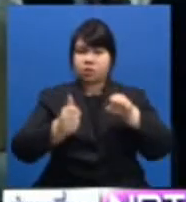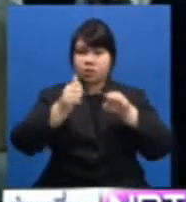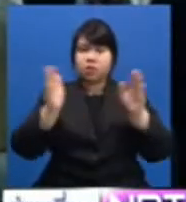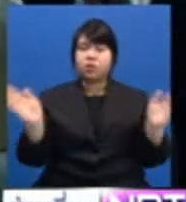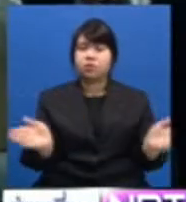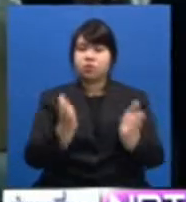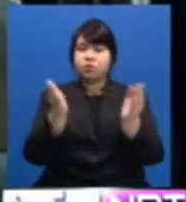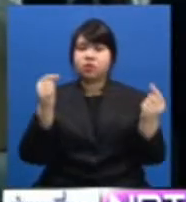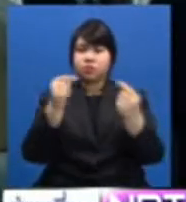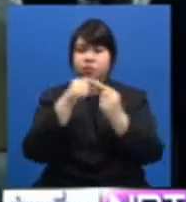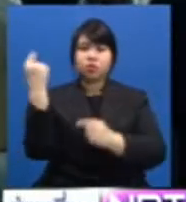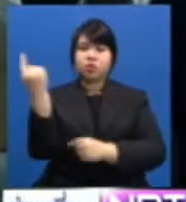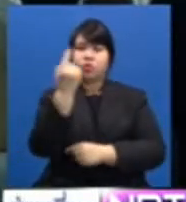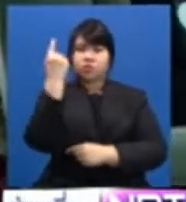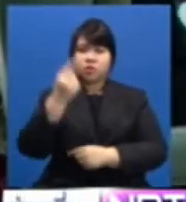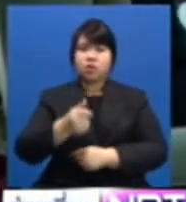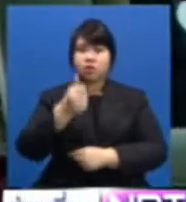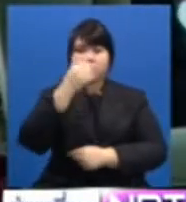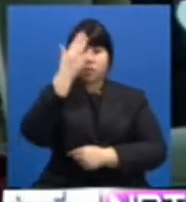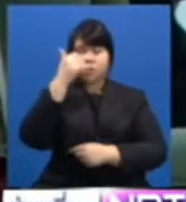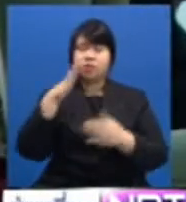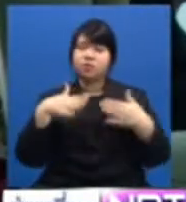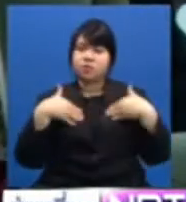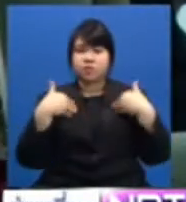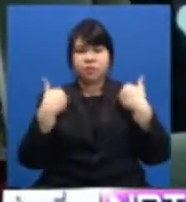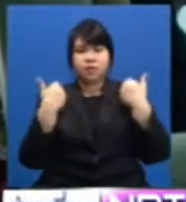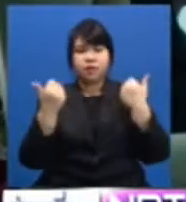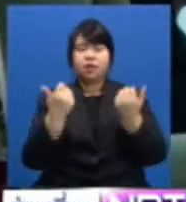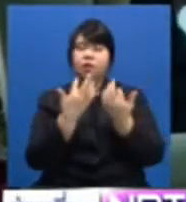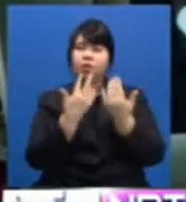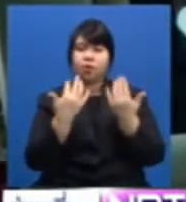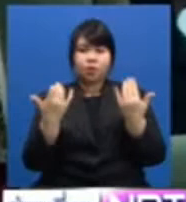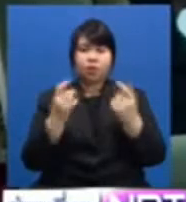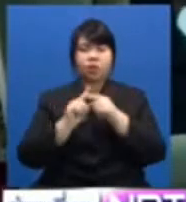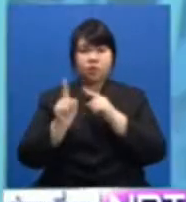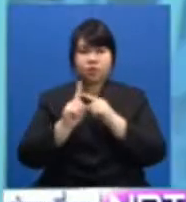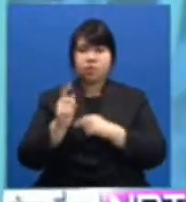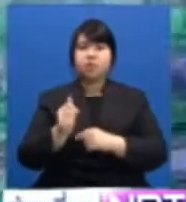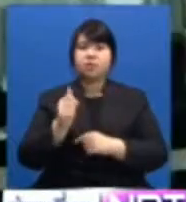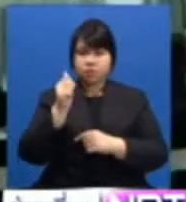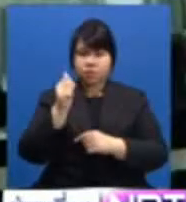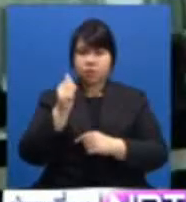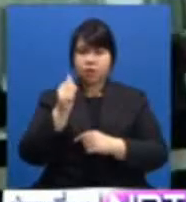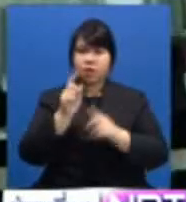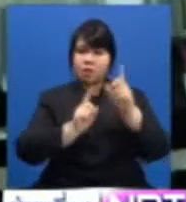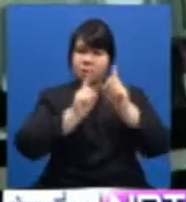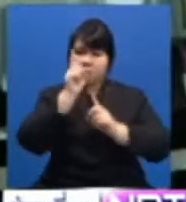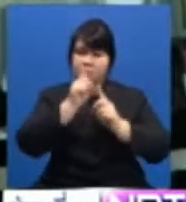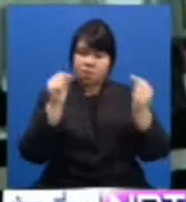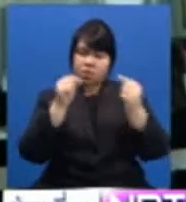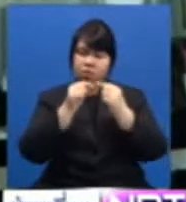องเที่ยวมากขึ้นเนื่องจากความสะดวกสบายที่รองรับจะเป็นอีกหนึ่งเครื่องมือวัดการพัฒ